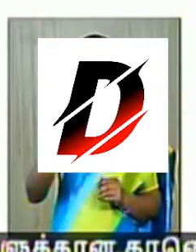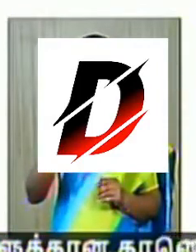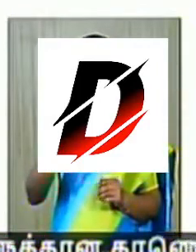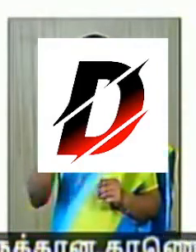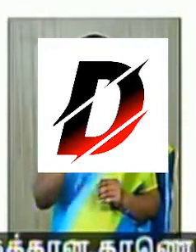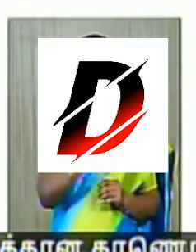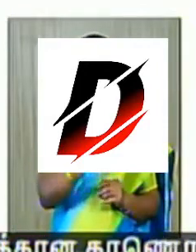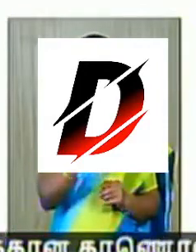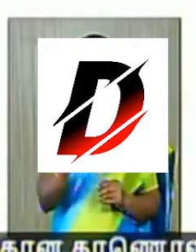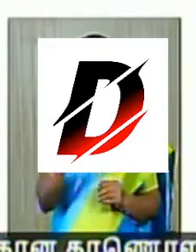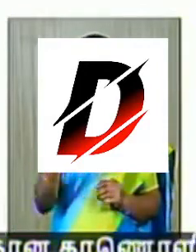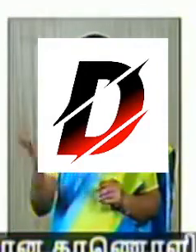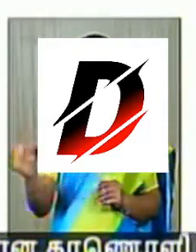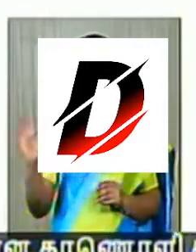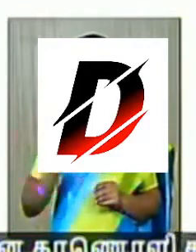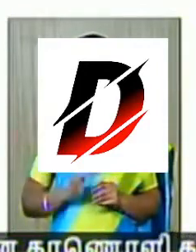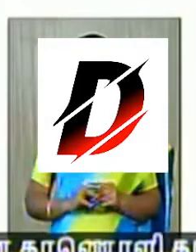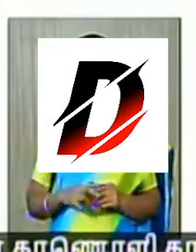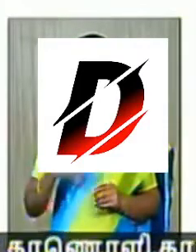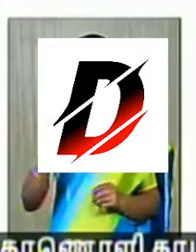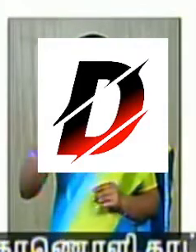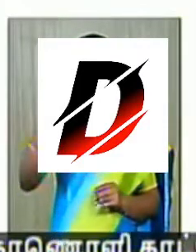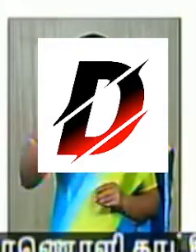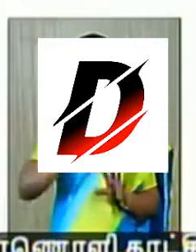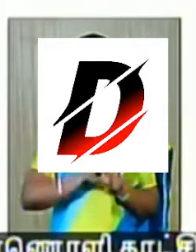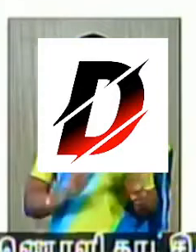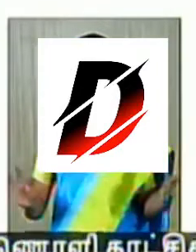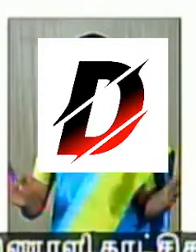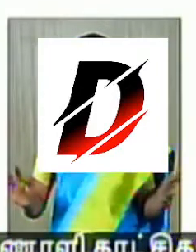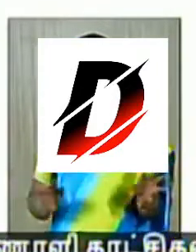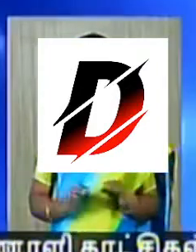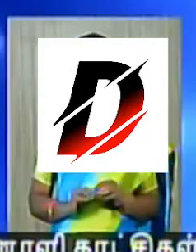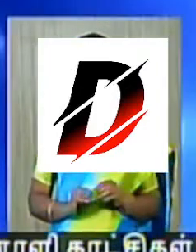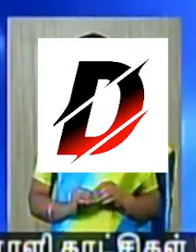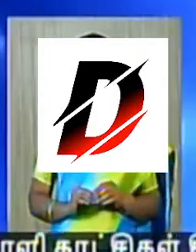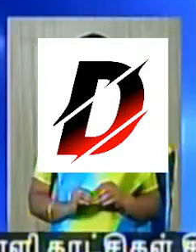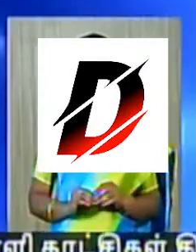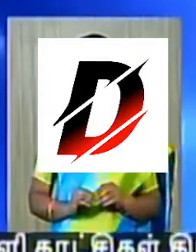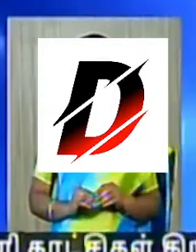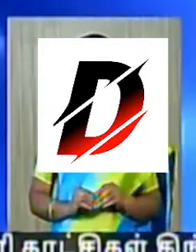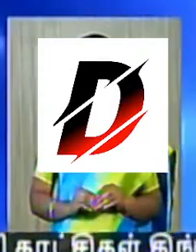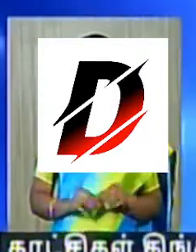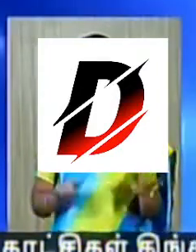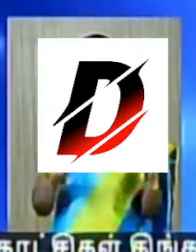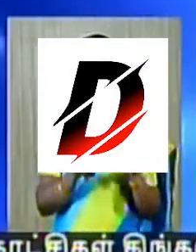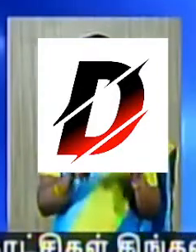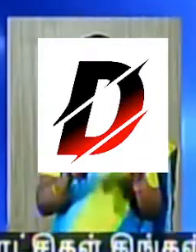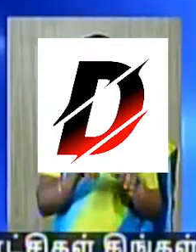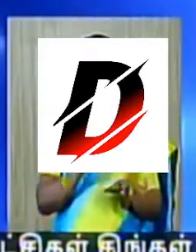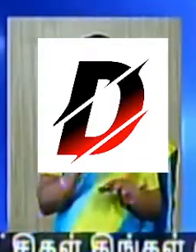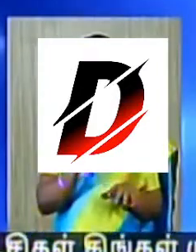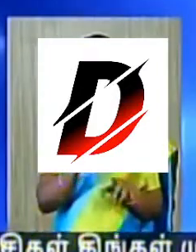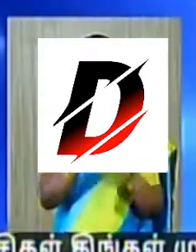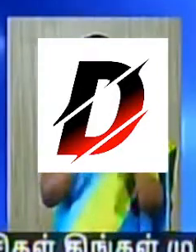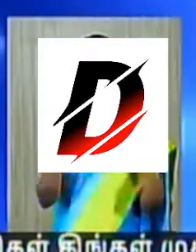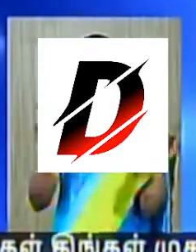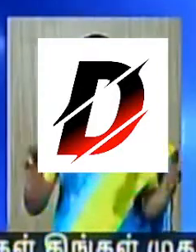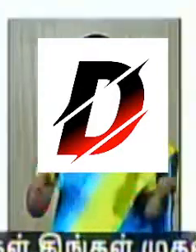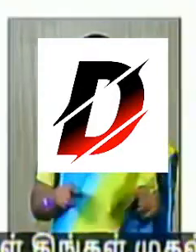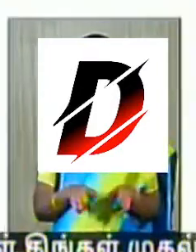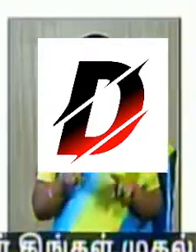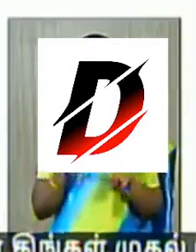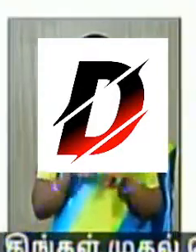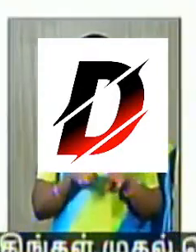நீங்கள் ஒன்று ரெண்டுன்னு எடுத்தால் ஈஸியாக இருக்கும், ரெண்டு நாள் எடுக்க வேண்டிய அவசியமே இல்லை. அதனால் நாம் அளவு திட்டத்தில் என்ன